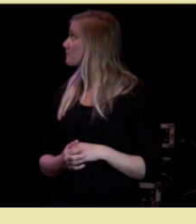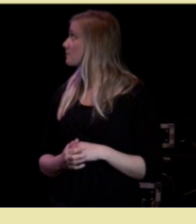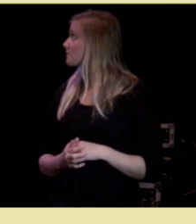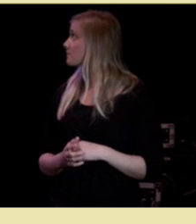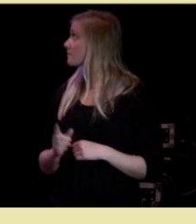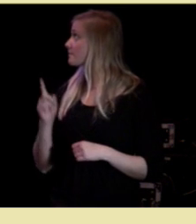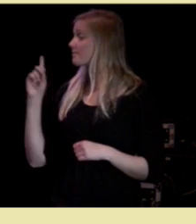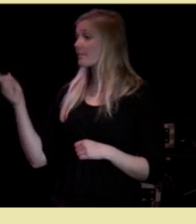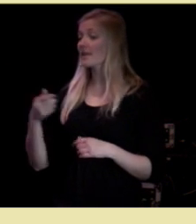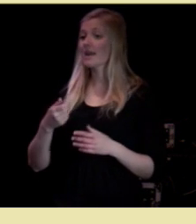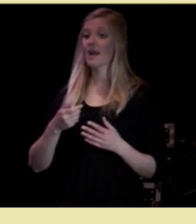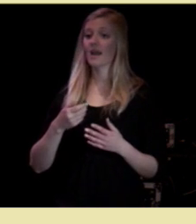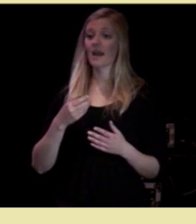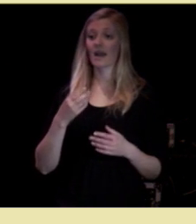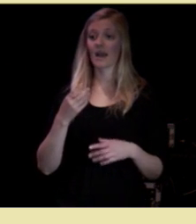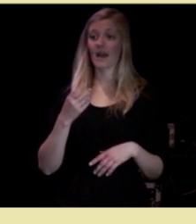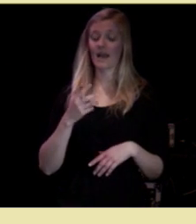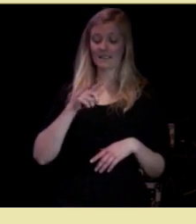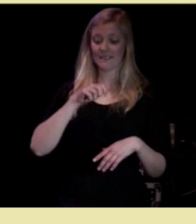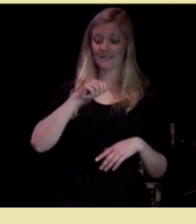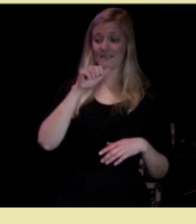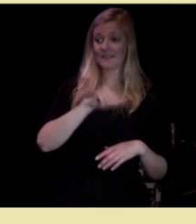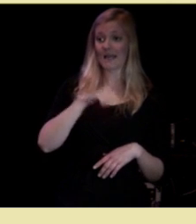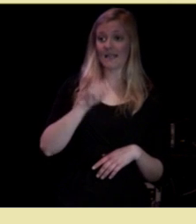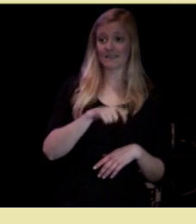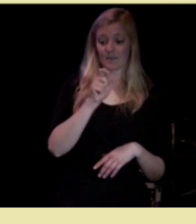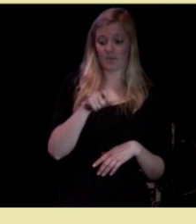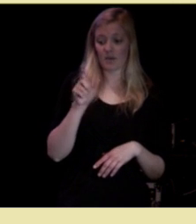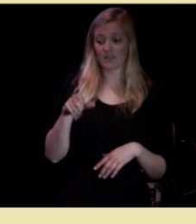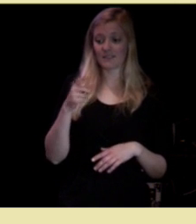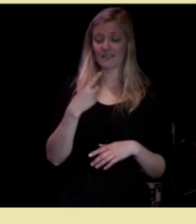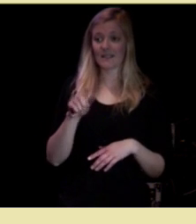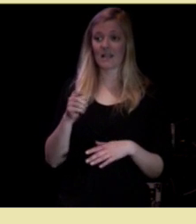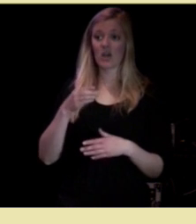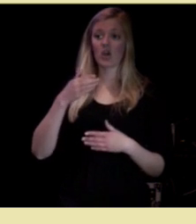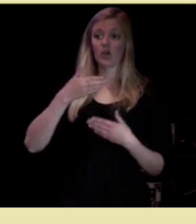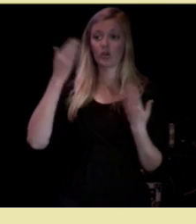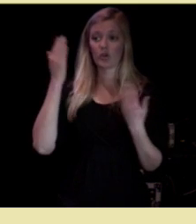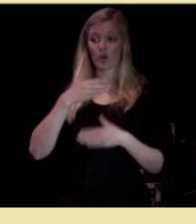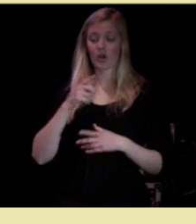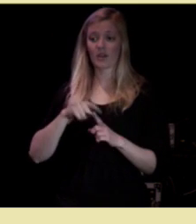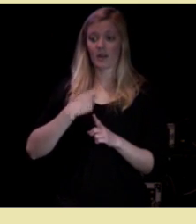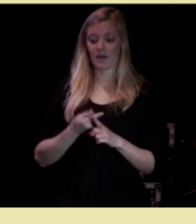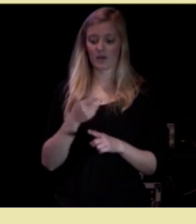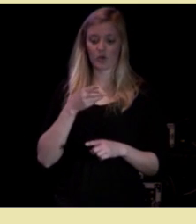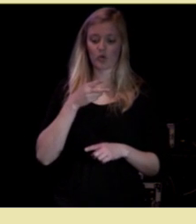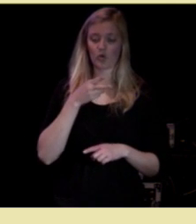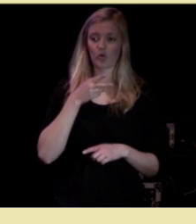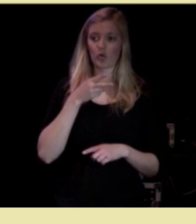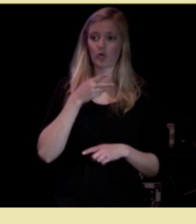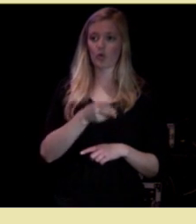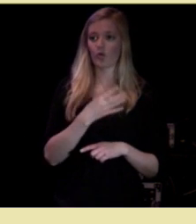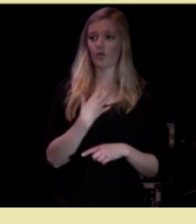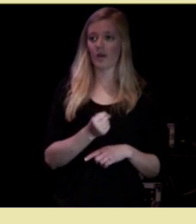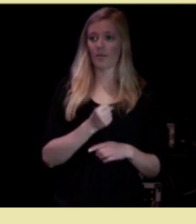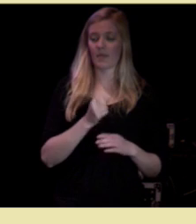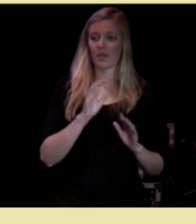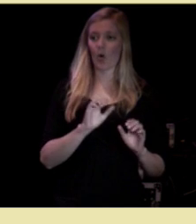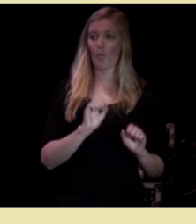Der det rimelig med 16 plasser til døgnrehabilitering. Det gir 250 opphold per år,